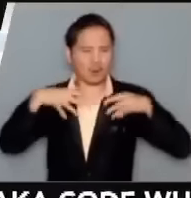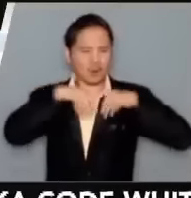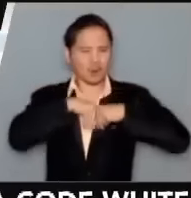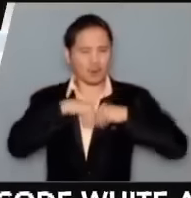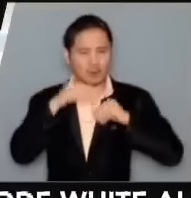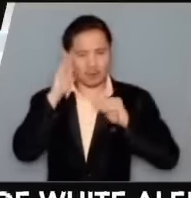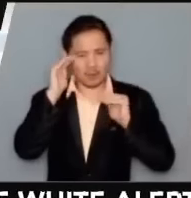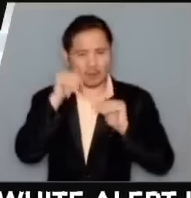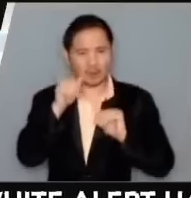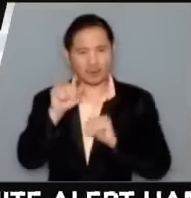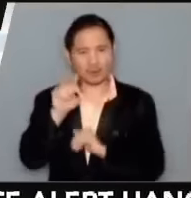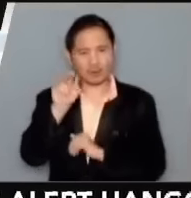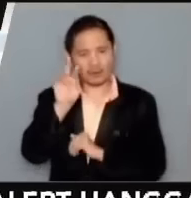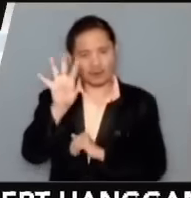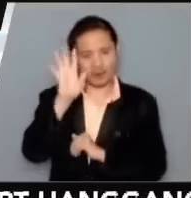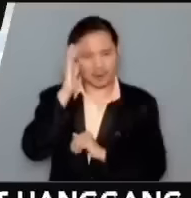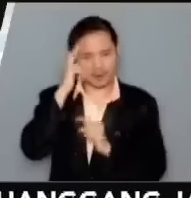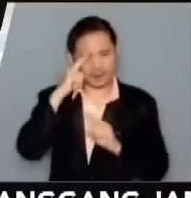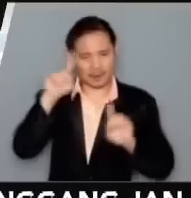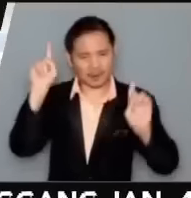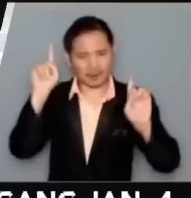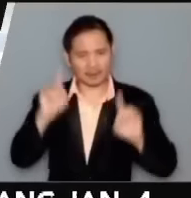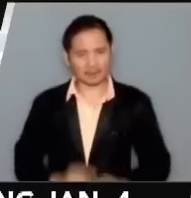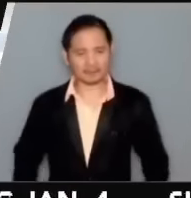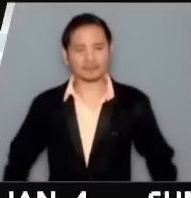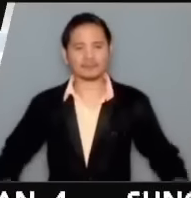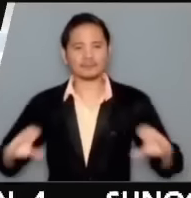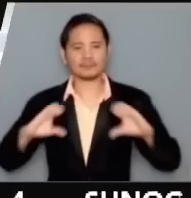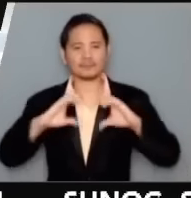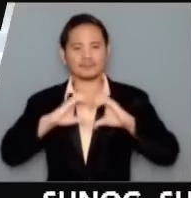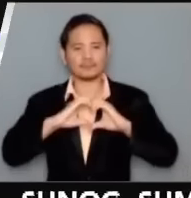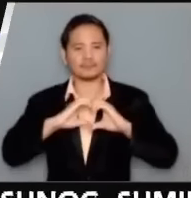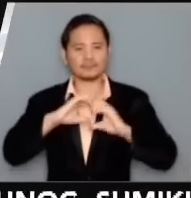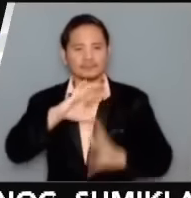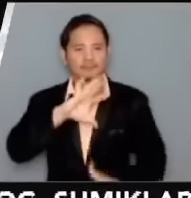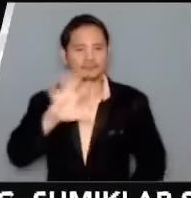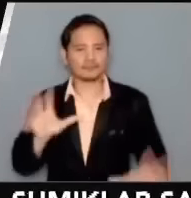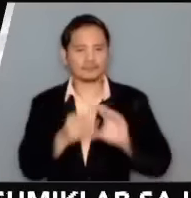ang unang balita. Nico Wahe para sa GMA Integrated News.